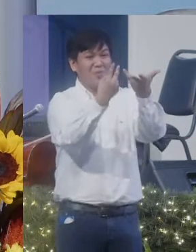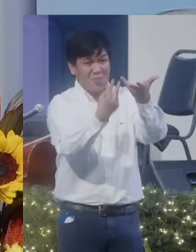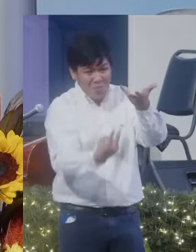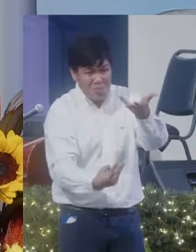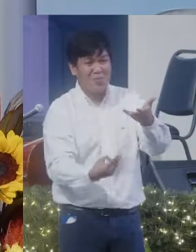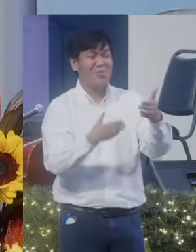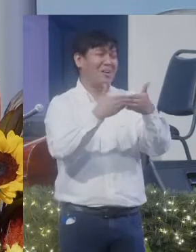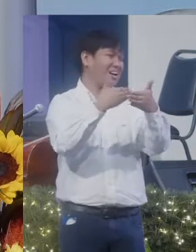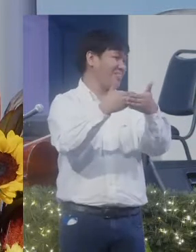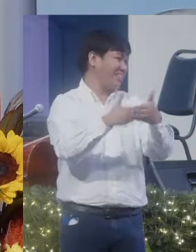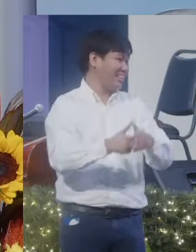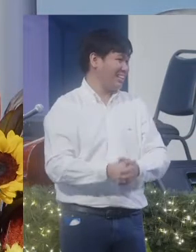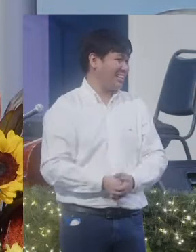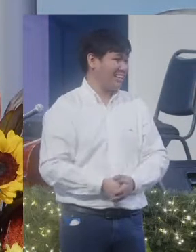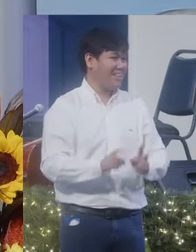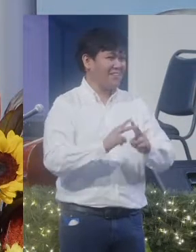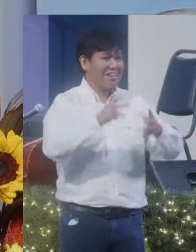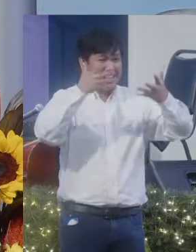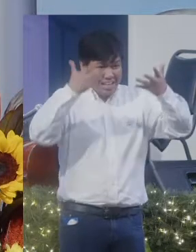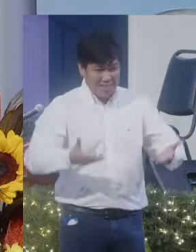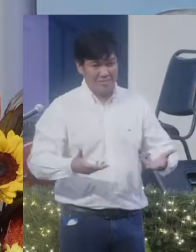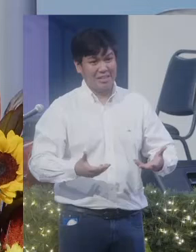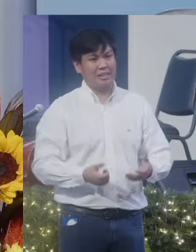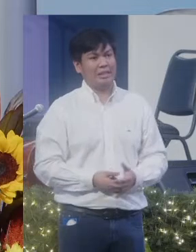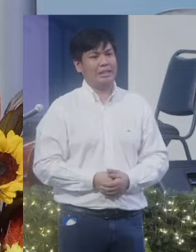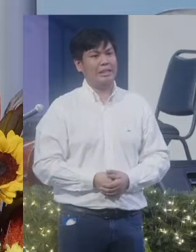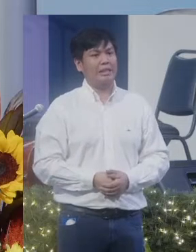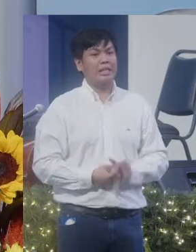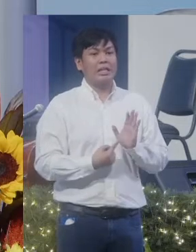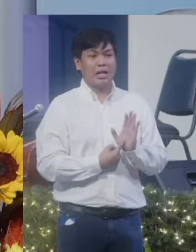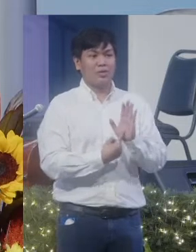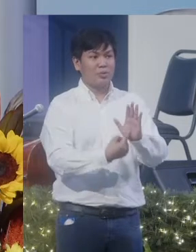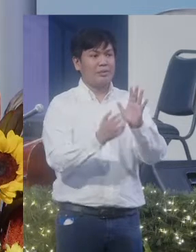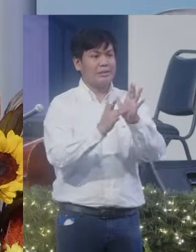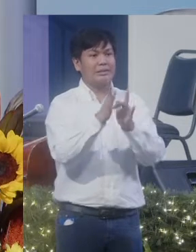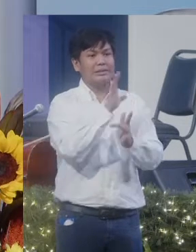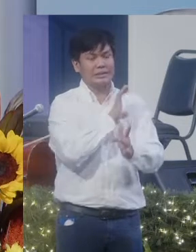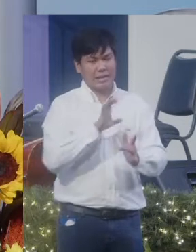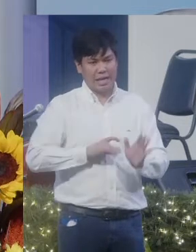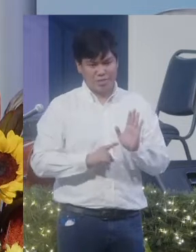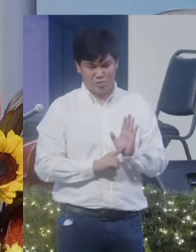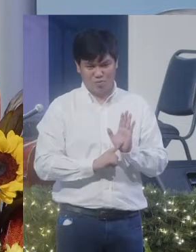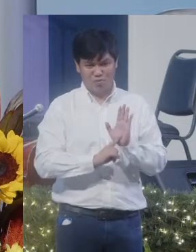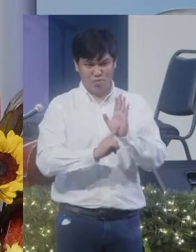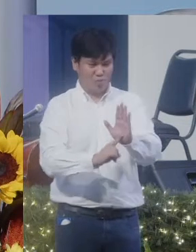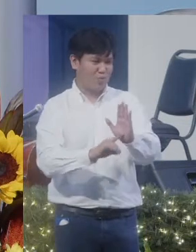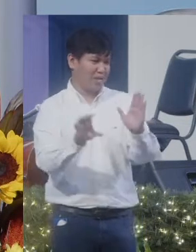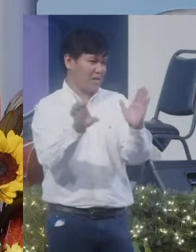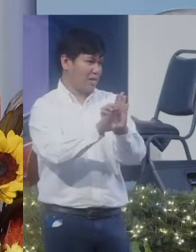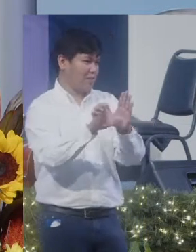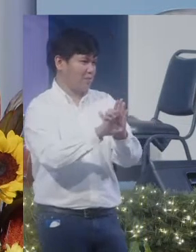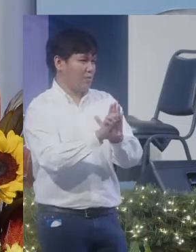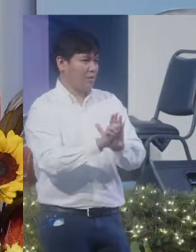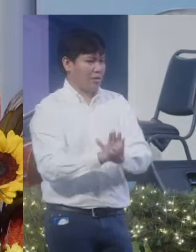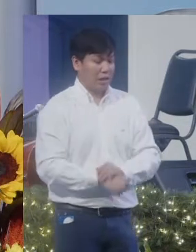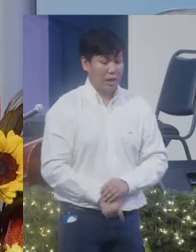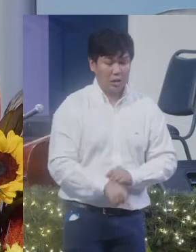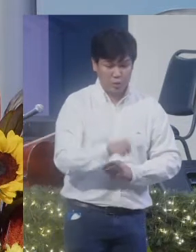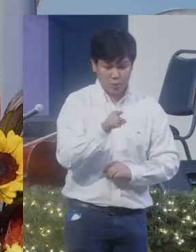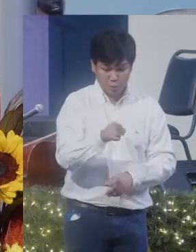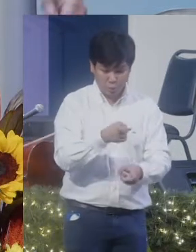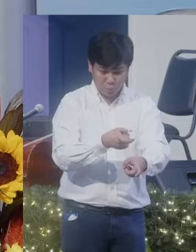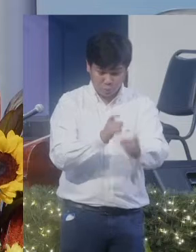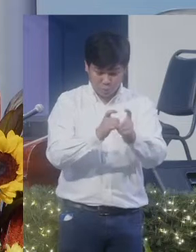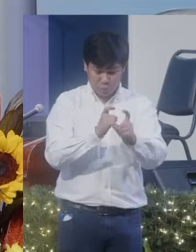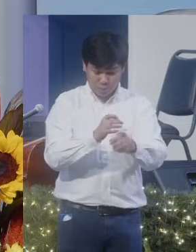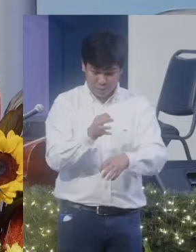humuli ng isda. Noong una, sabi sa kanila, I will make you fishers of men. Meron